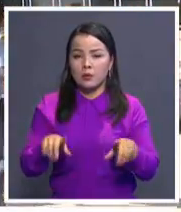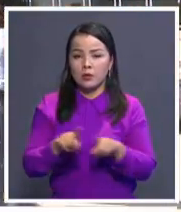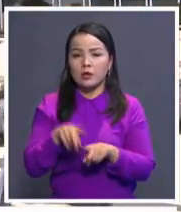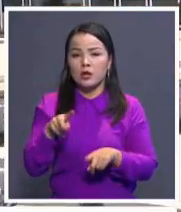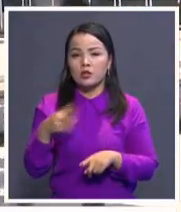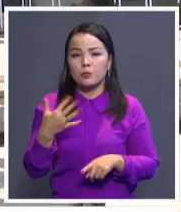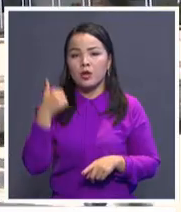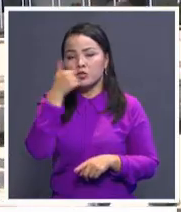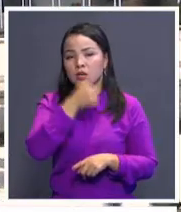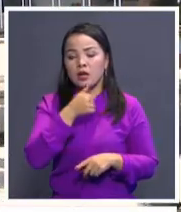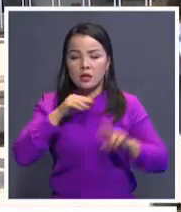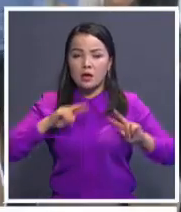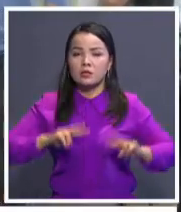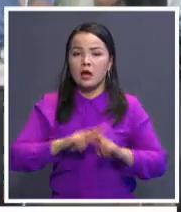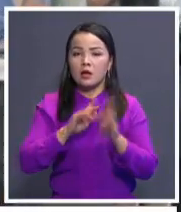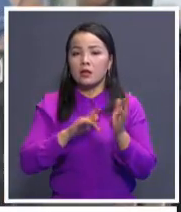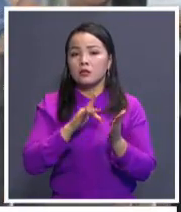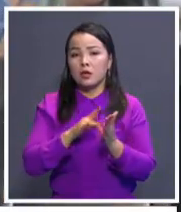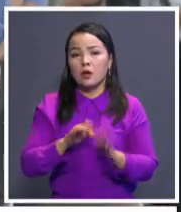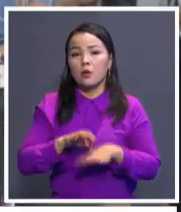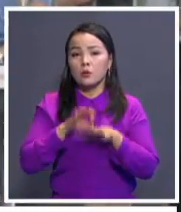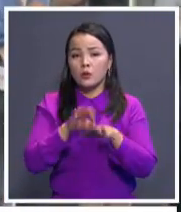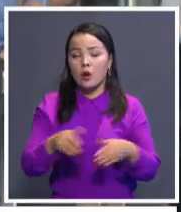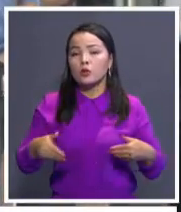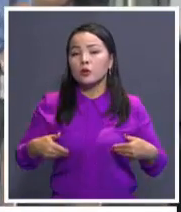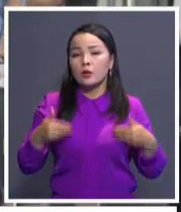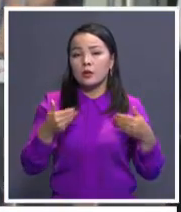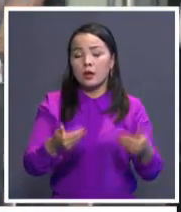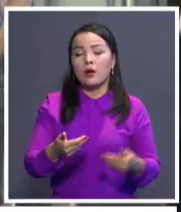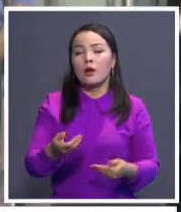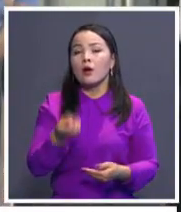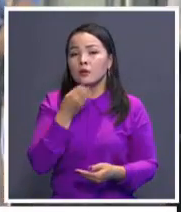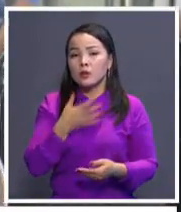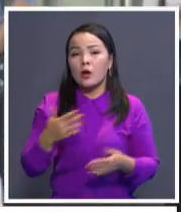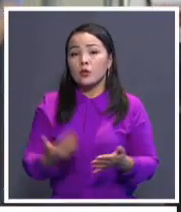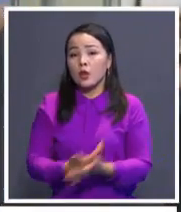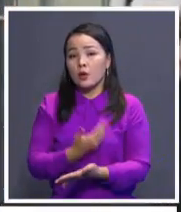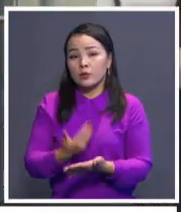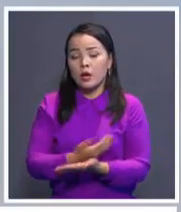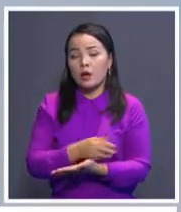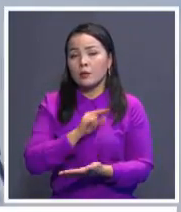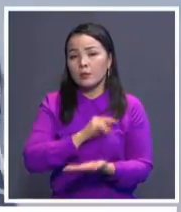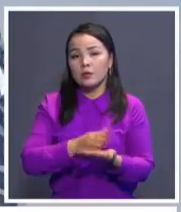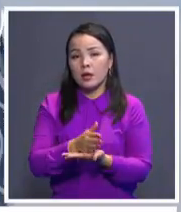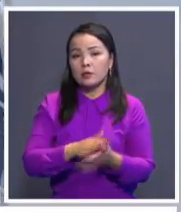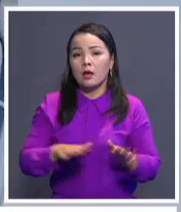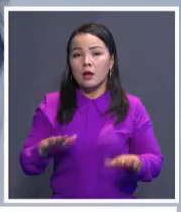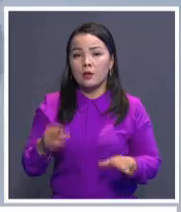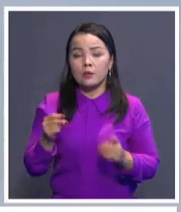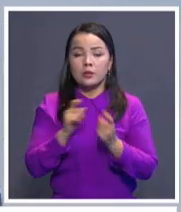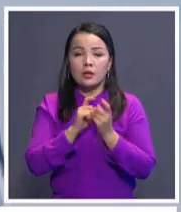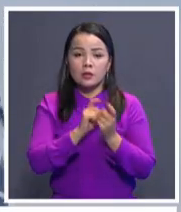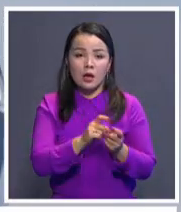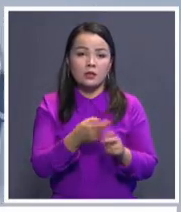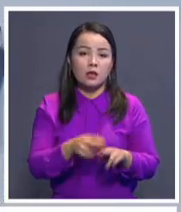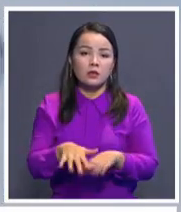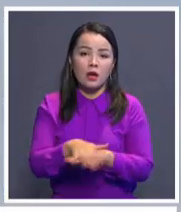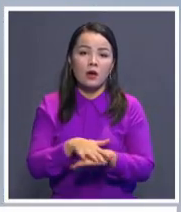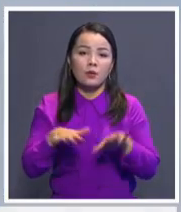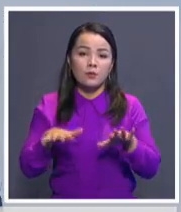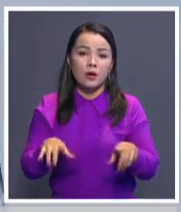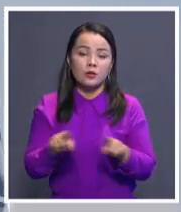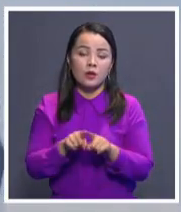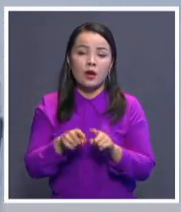елордада өткізуге ұсыныс білдірді. Тағы бір жағымды жаңалық. Еліміздің мемлекеттік қызмет істері және сыбайлас жемқорлыққа қарсы